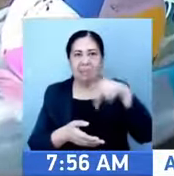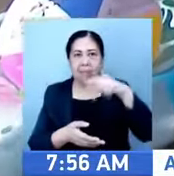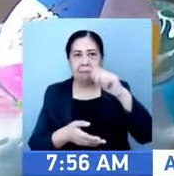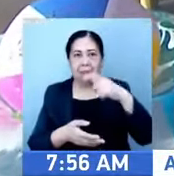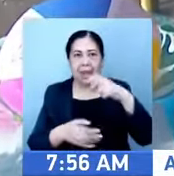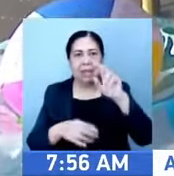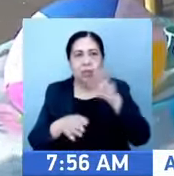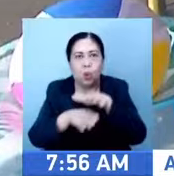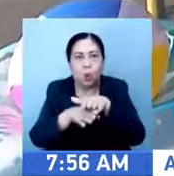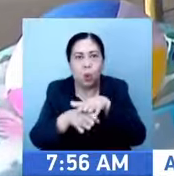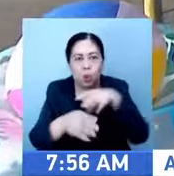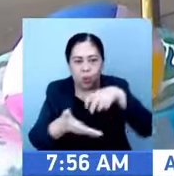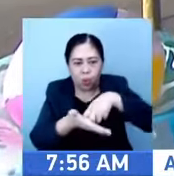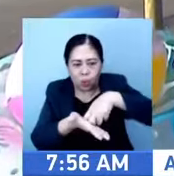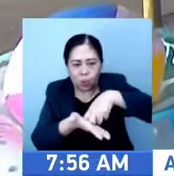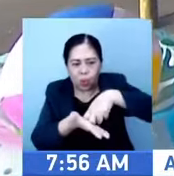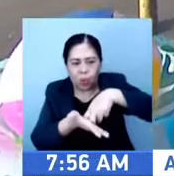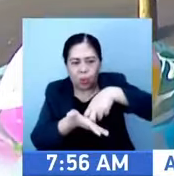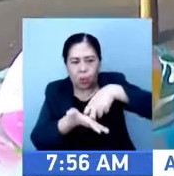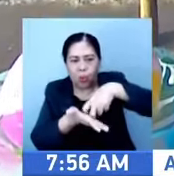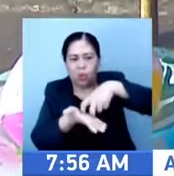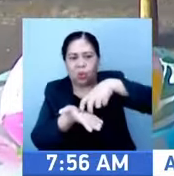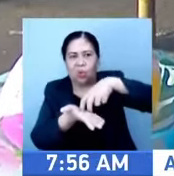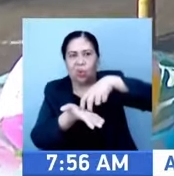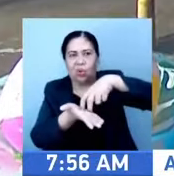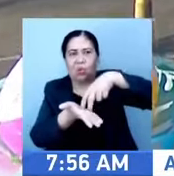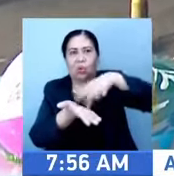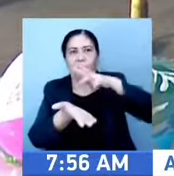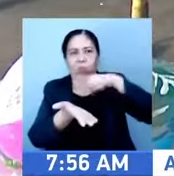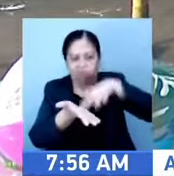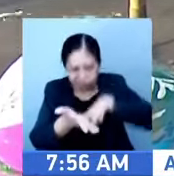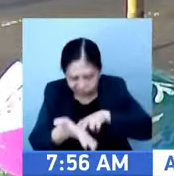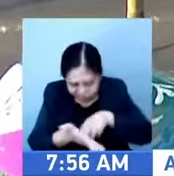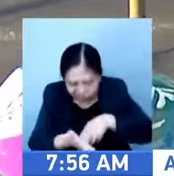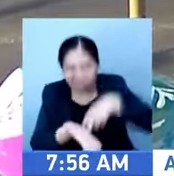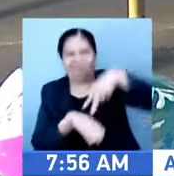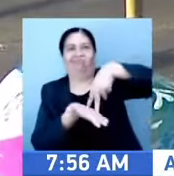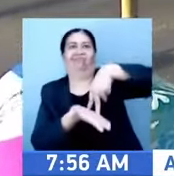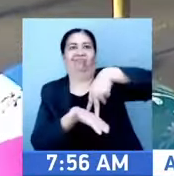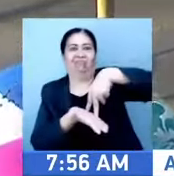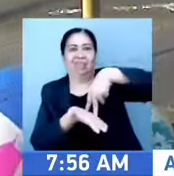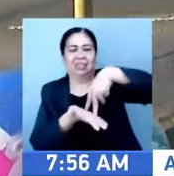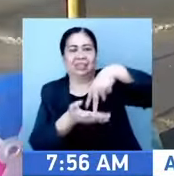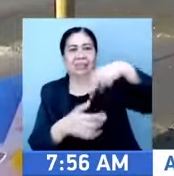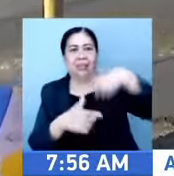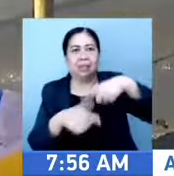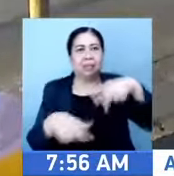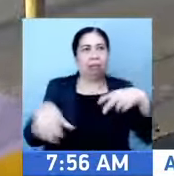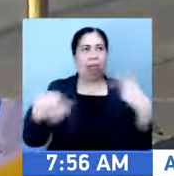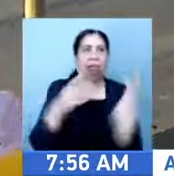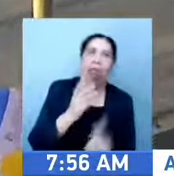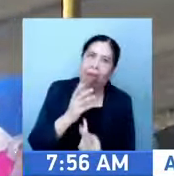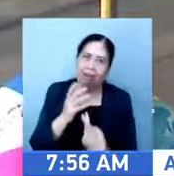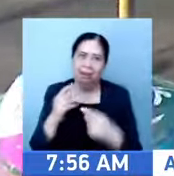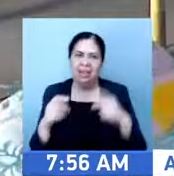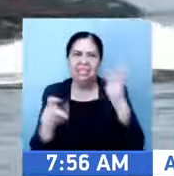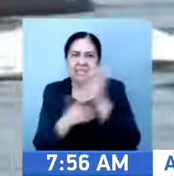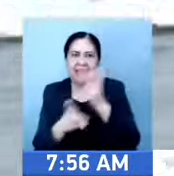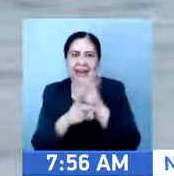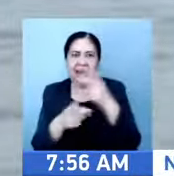squat. Tapos dapat bago ka umangat ng tubig, diretso na yung legs mo. Tapos bigla ka na lang babagsak kasi ang hirap na gawin.